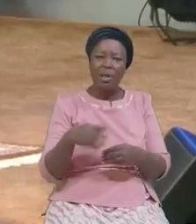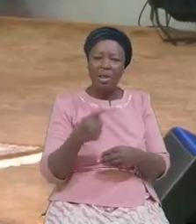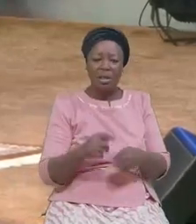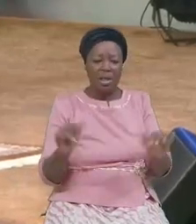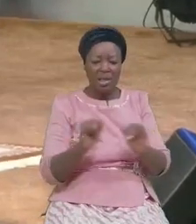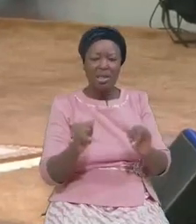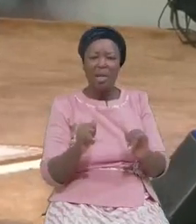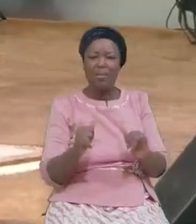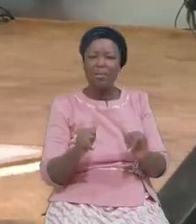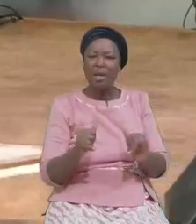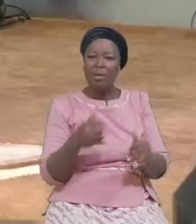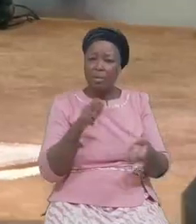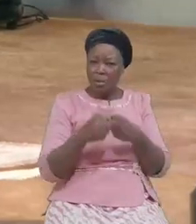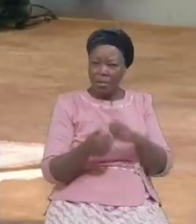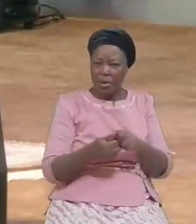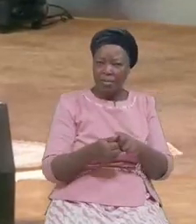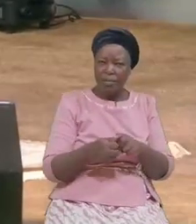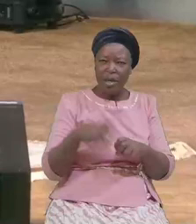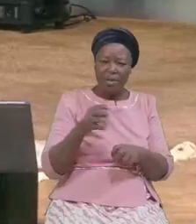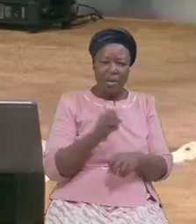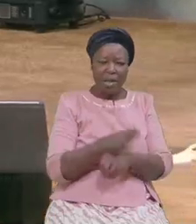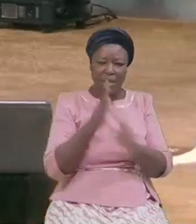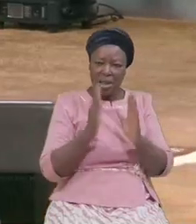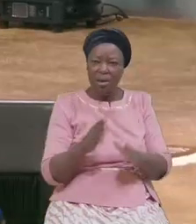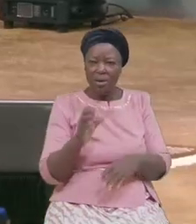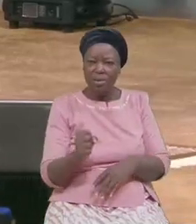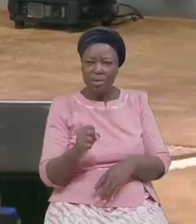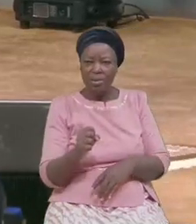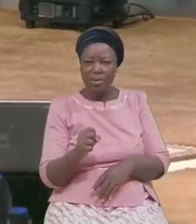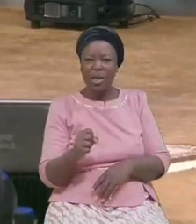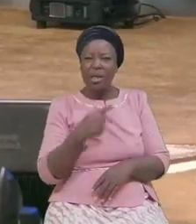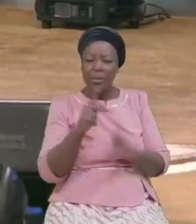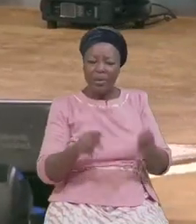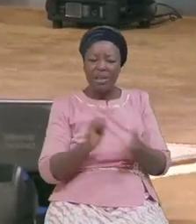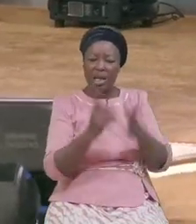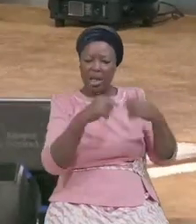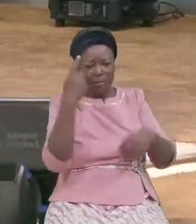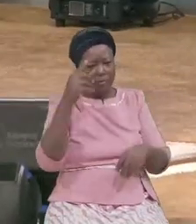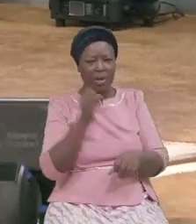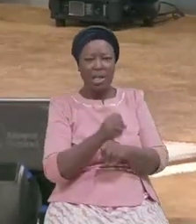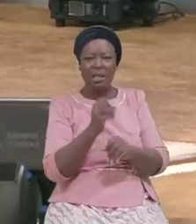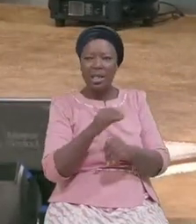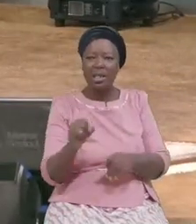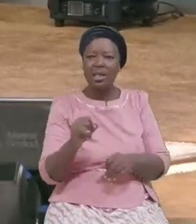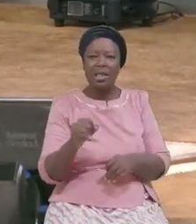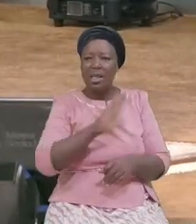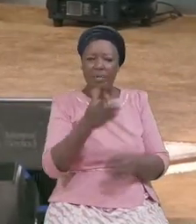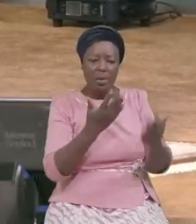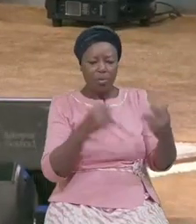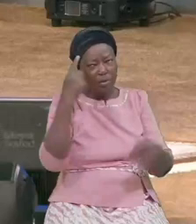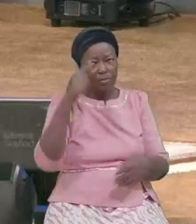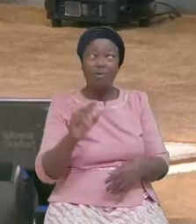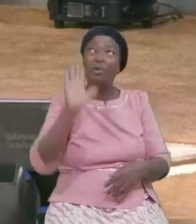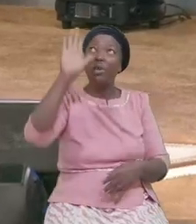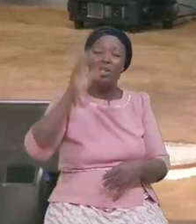le passé. Le conseiller et le conseil, celui qui est conseillé, il en attend pas le conseil de